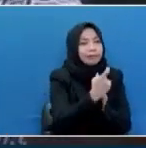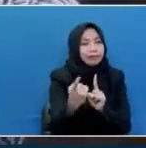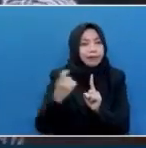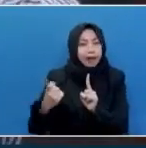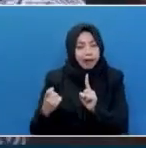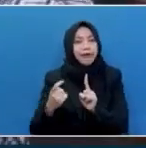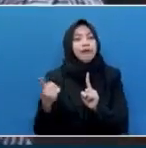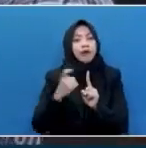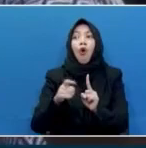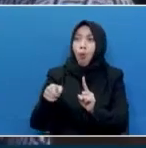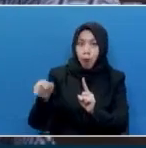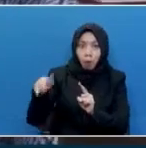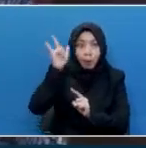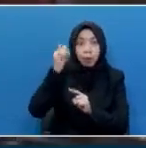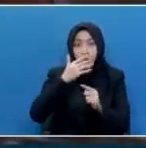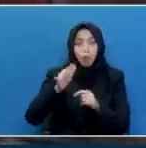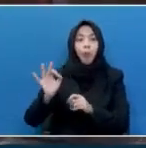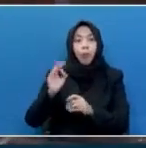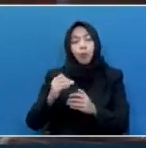selamat ulang tahun untuk